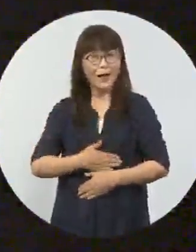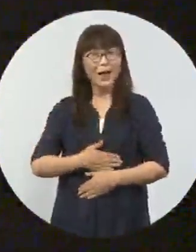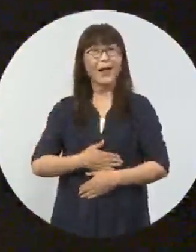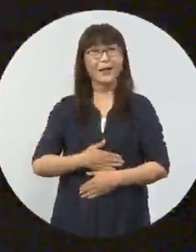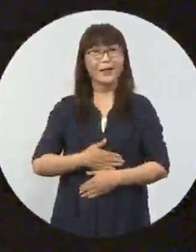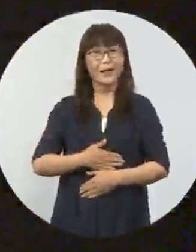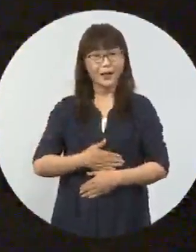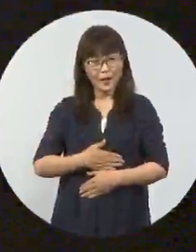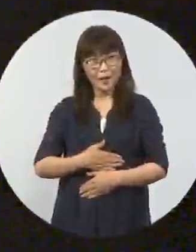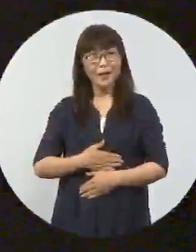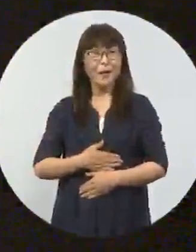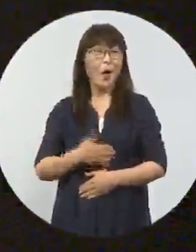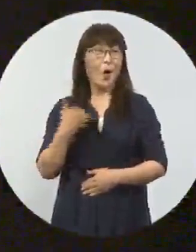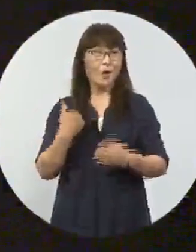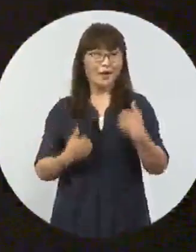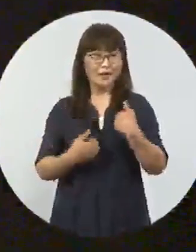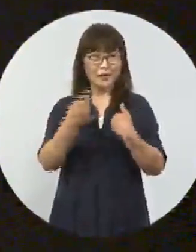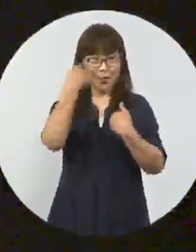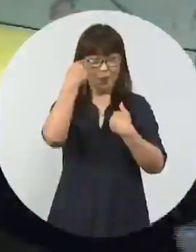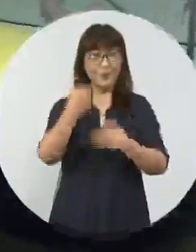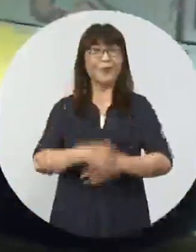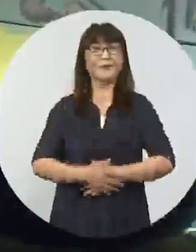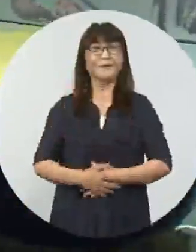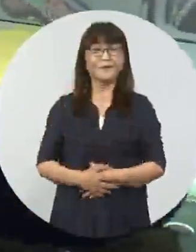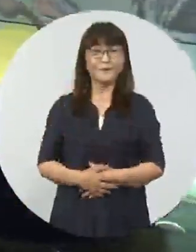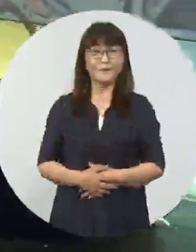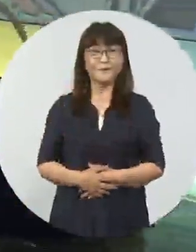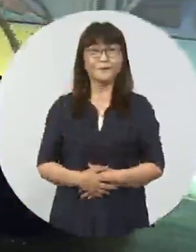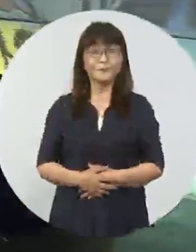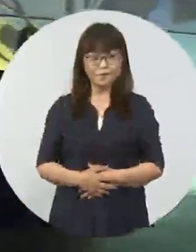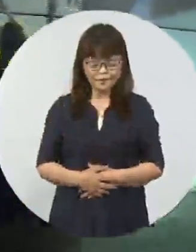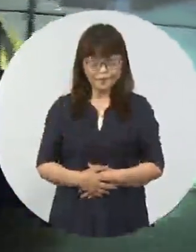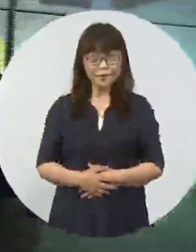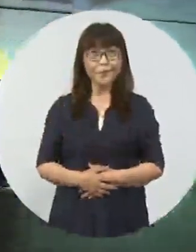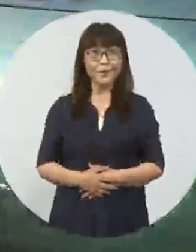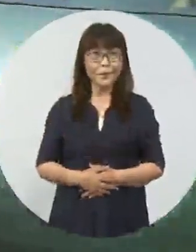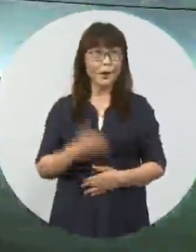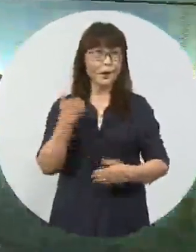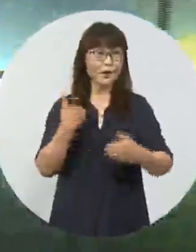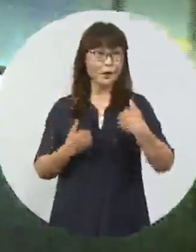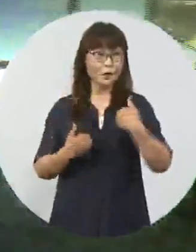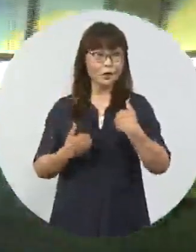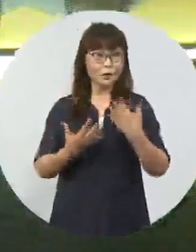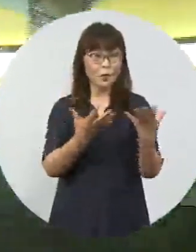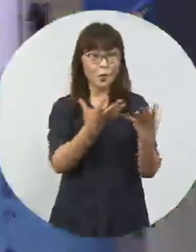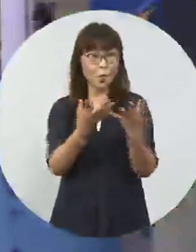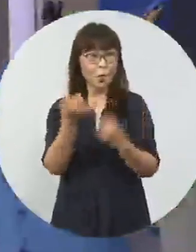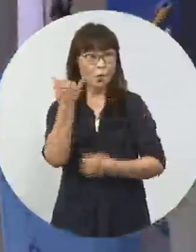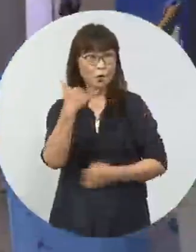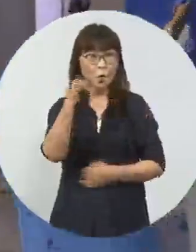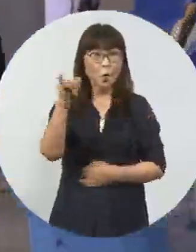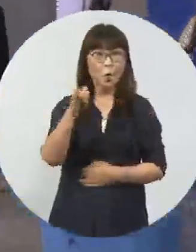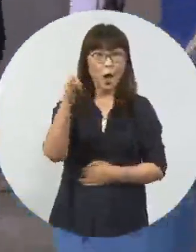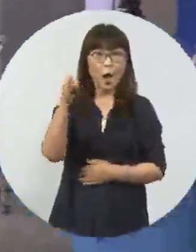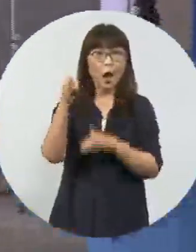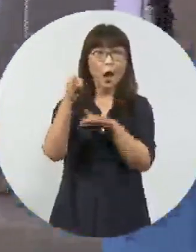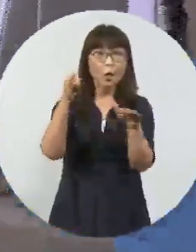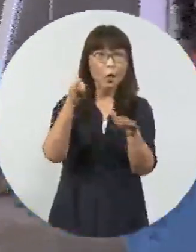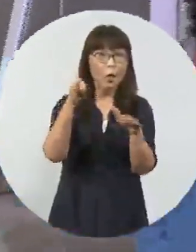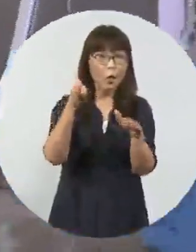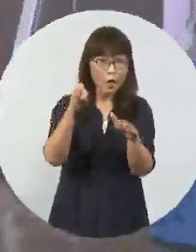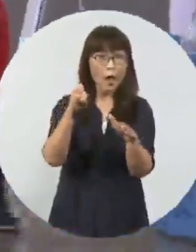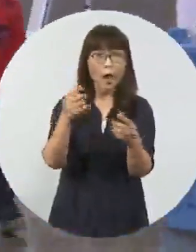れで、とても嬉しい話です。 イベントを楽しみに多くの親子連れが参加しました